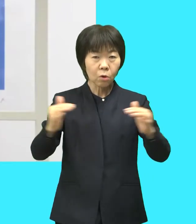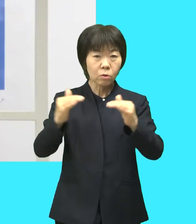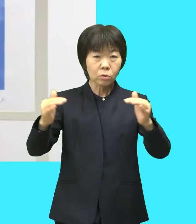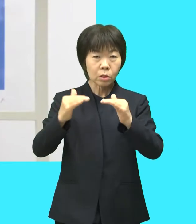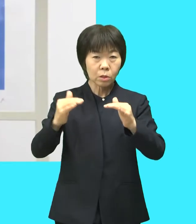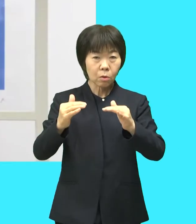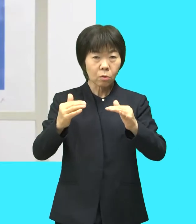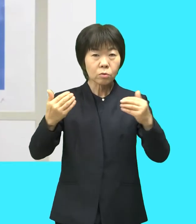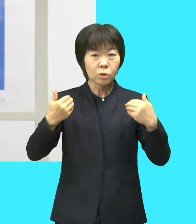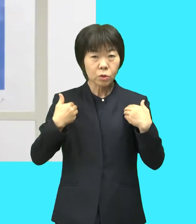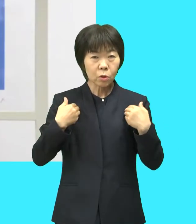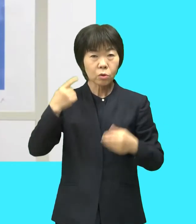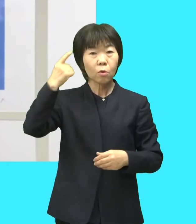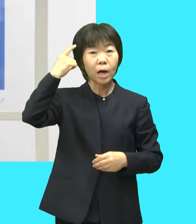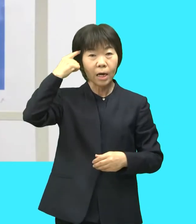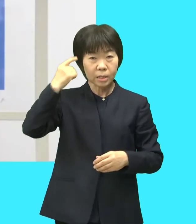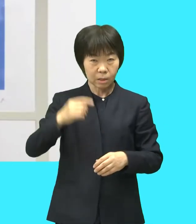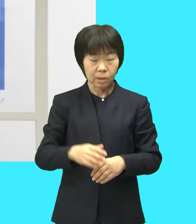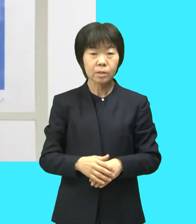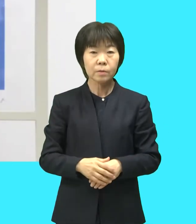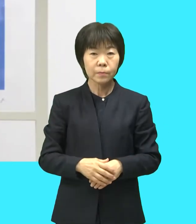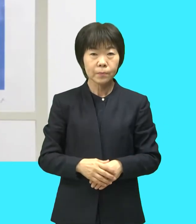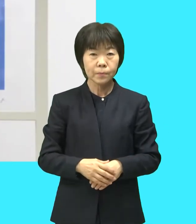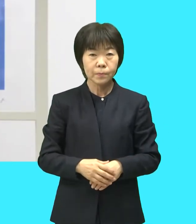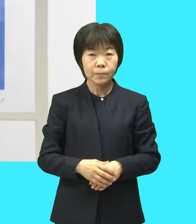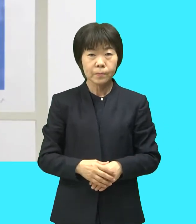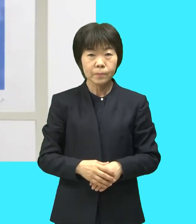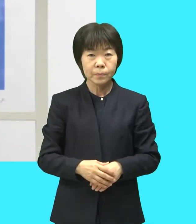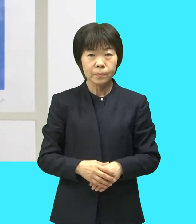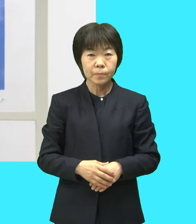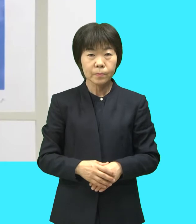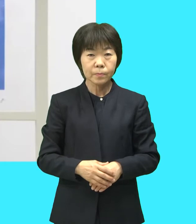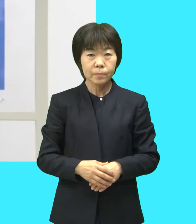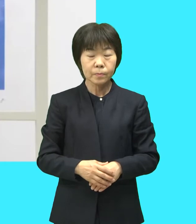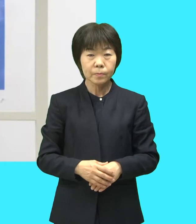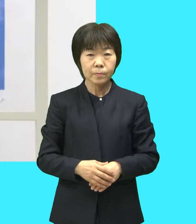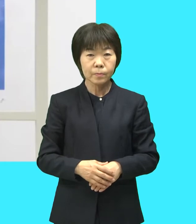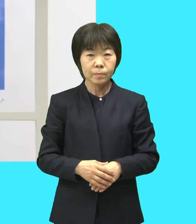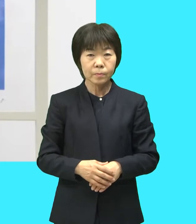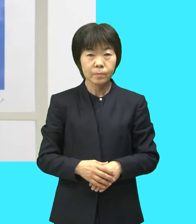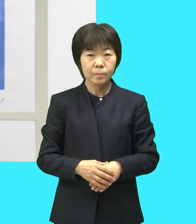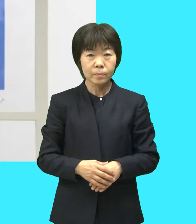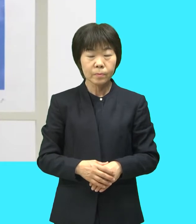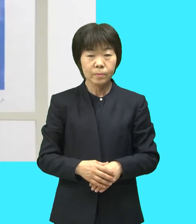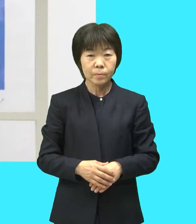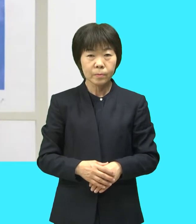ていかなければいけないと考えております。 ありがとうございます。